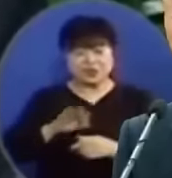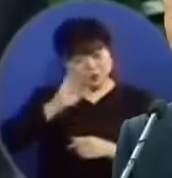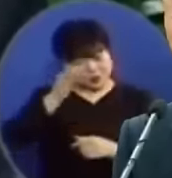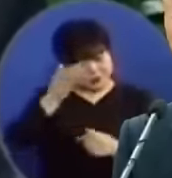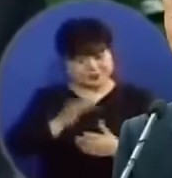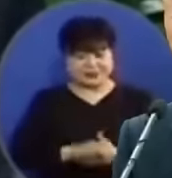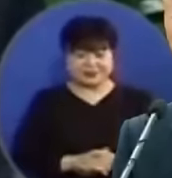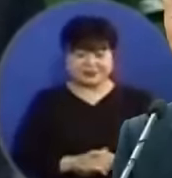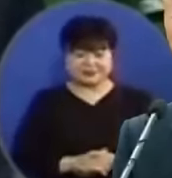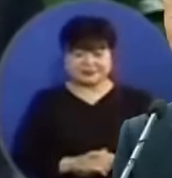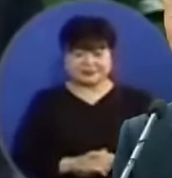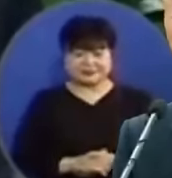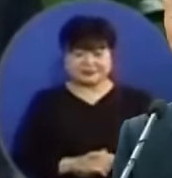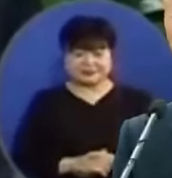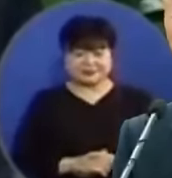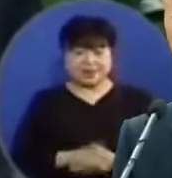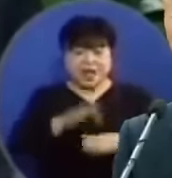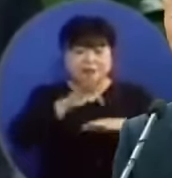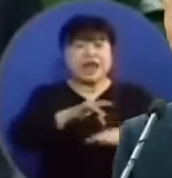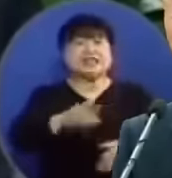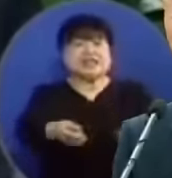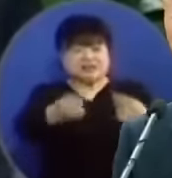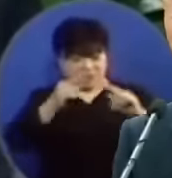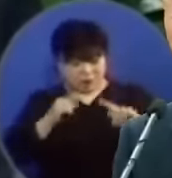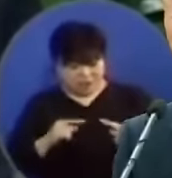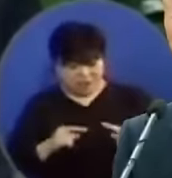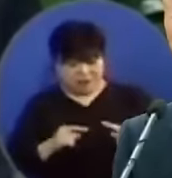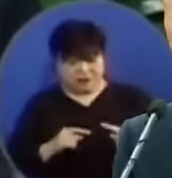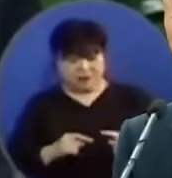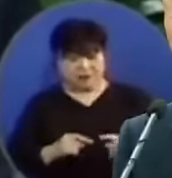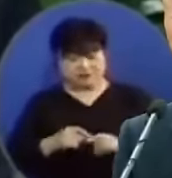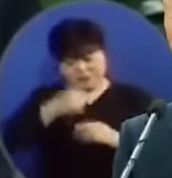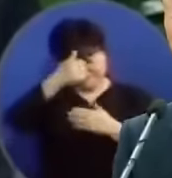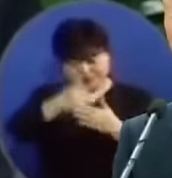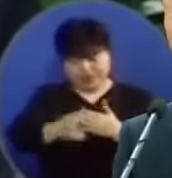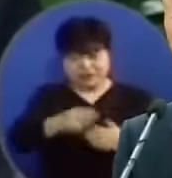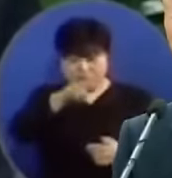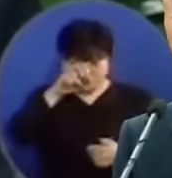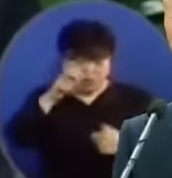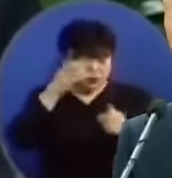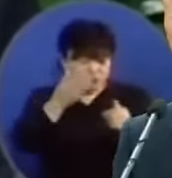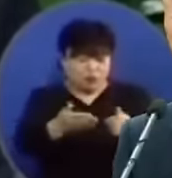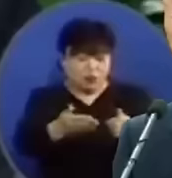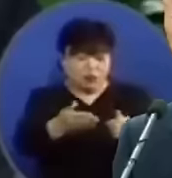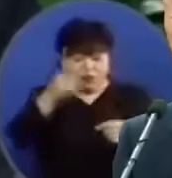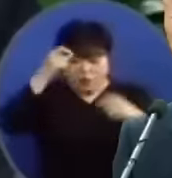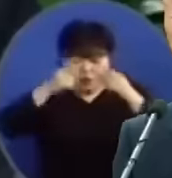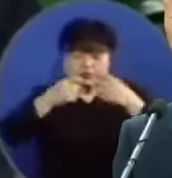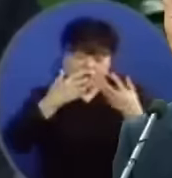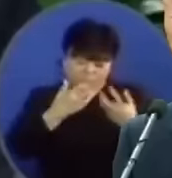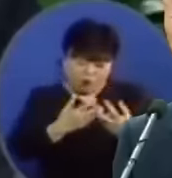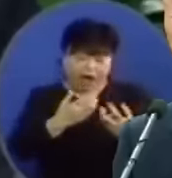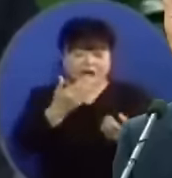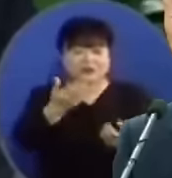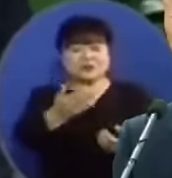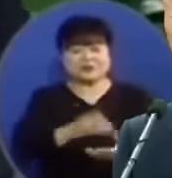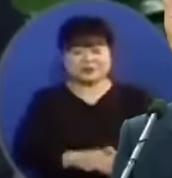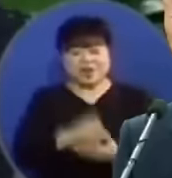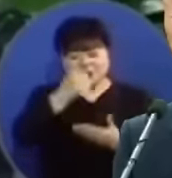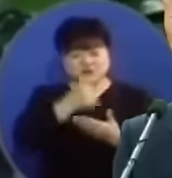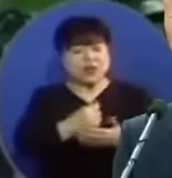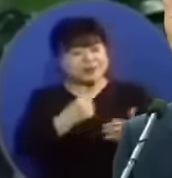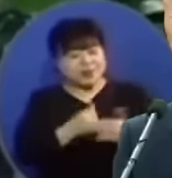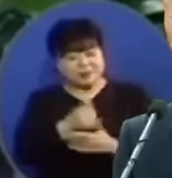넘쳤습니다. 너무 마귀가 들어와서 타락을 시킴으로 미움을 가져와서 슬픔이 꽉 들어차게 되어만 것입니다. 죄로